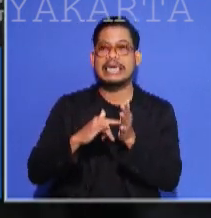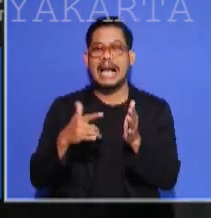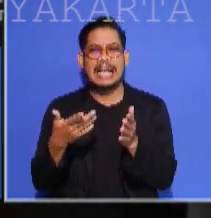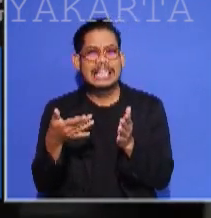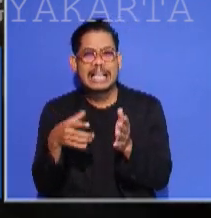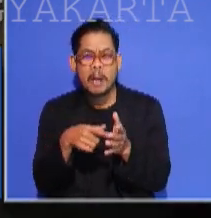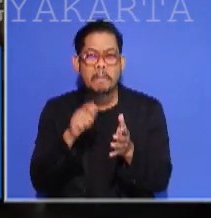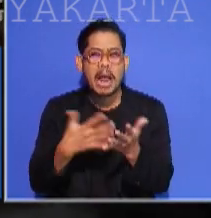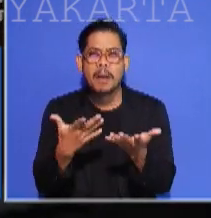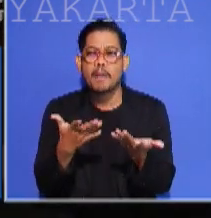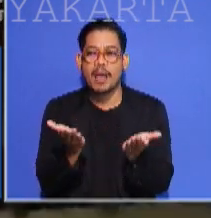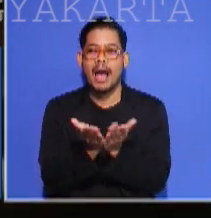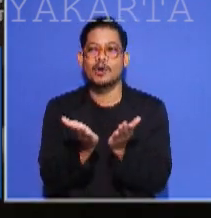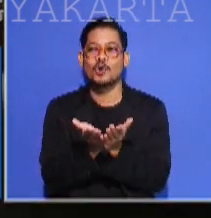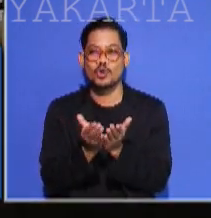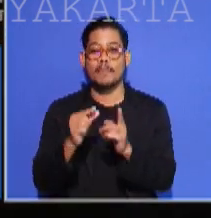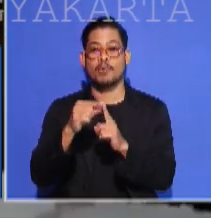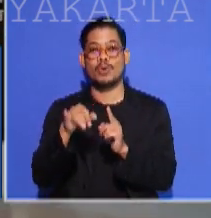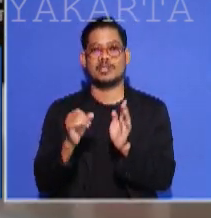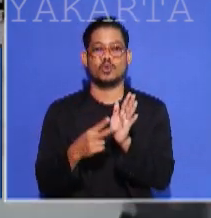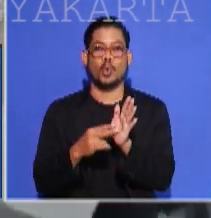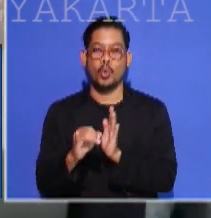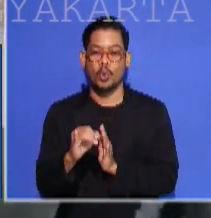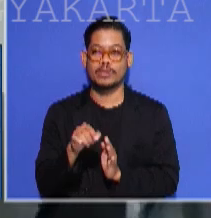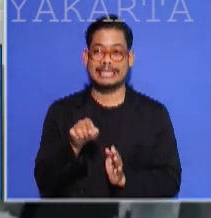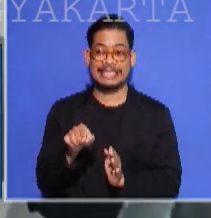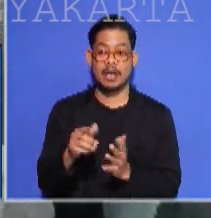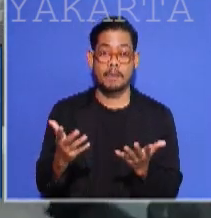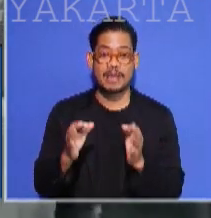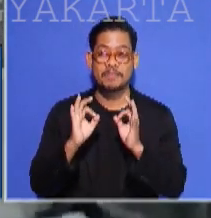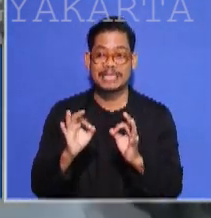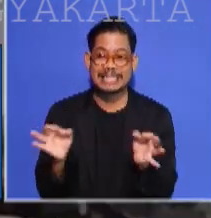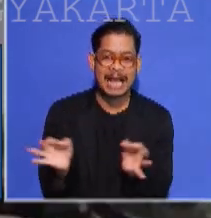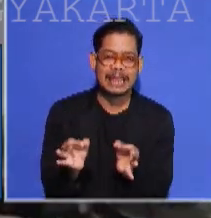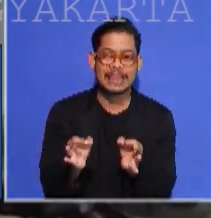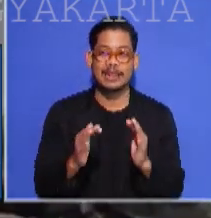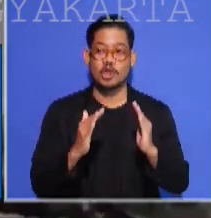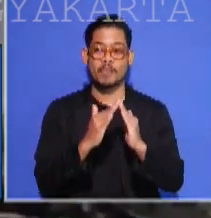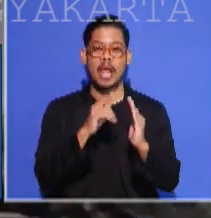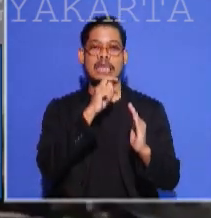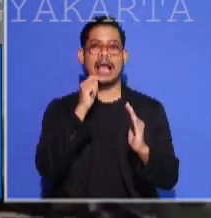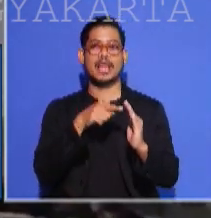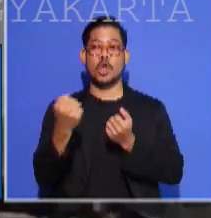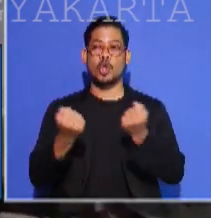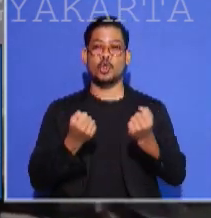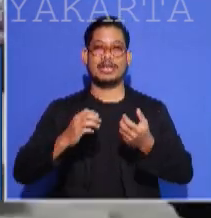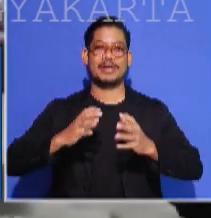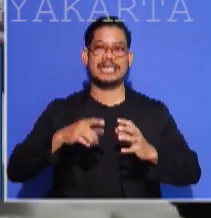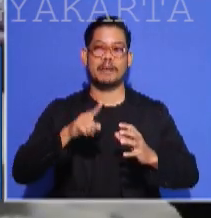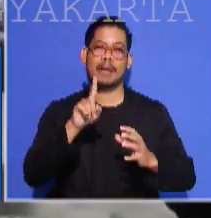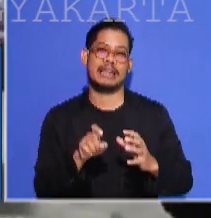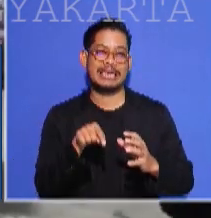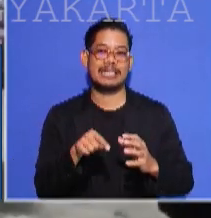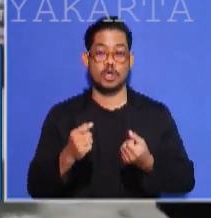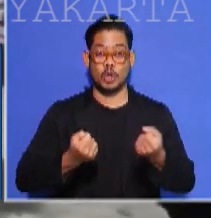tanjakan Di atas rumahnya saat sampai di samping rumahnya ternyata mesin truk mati posisi truk bahkan sampai